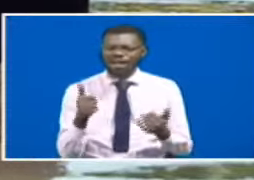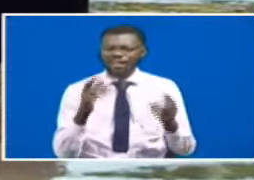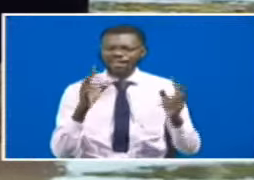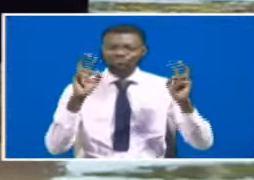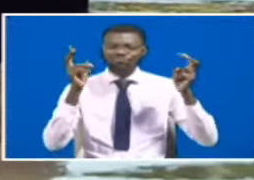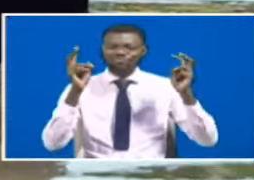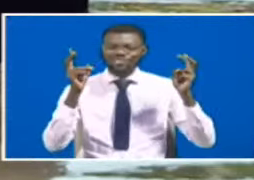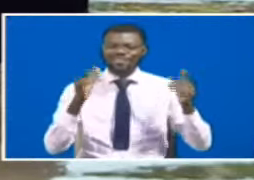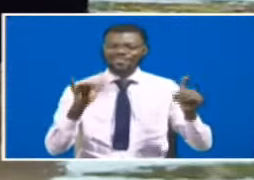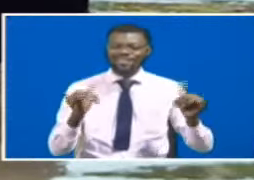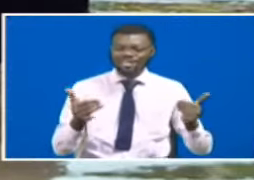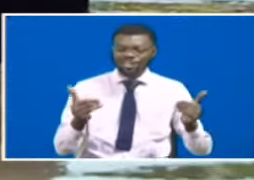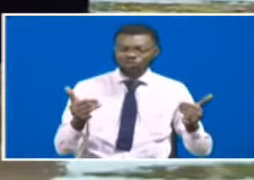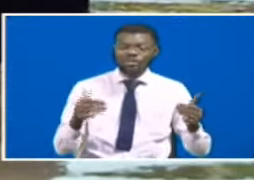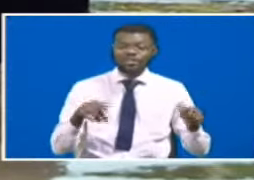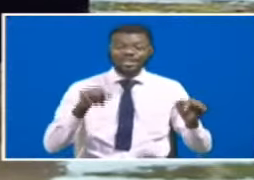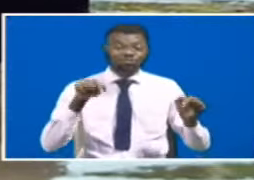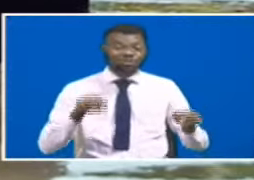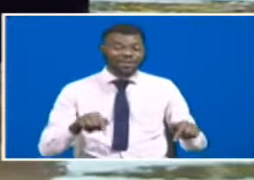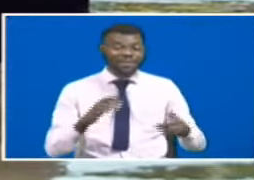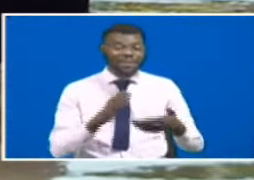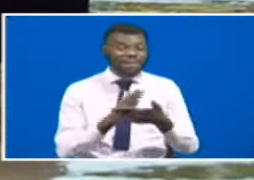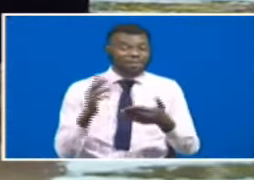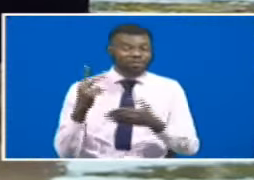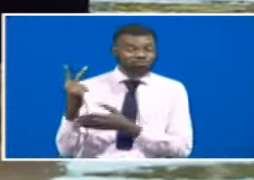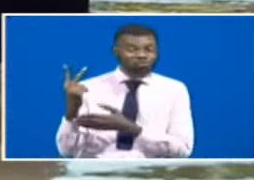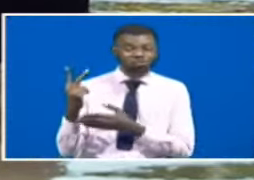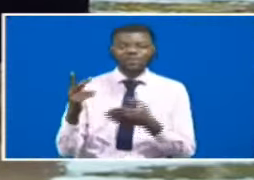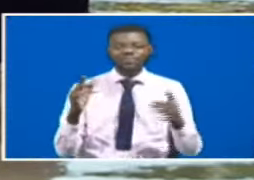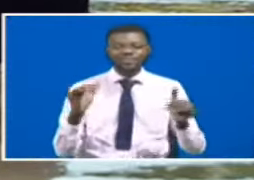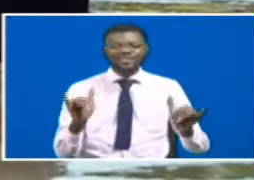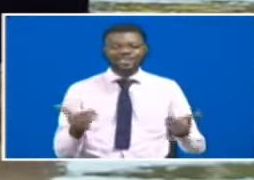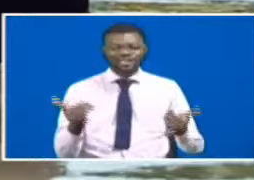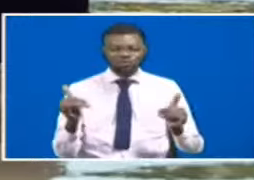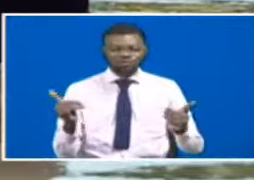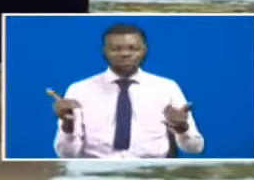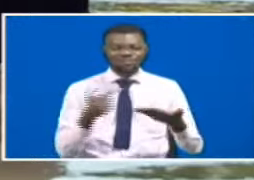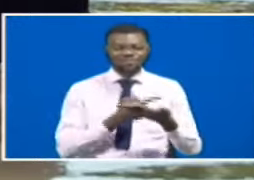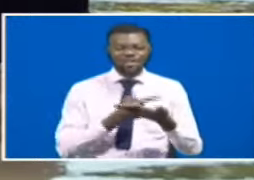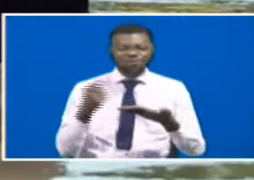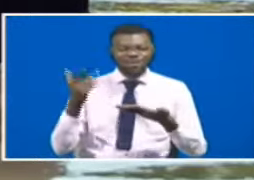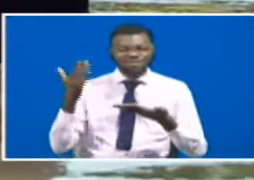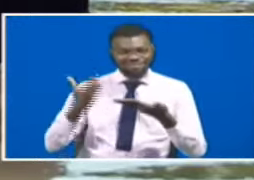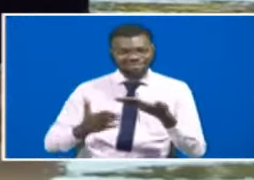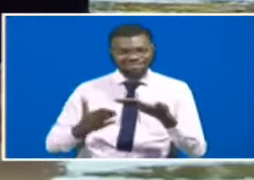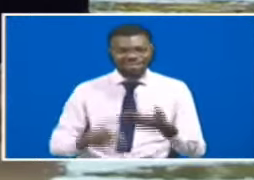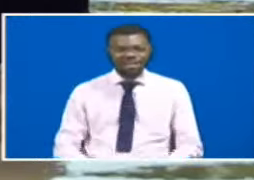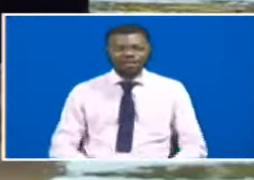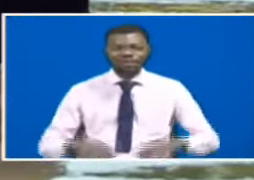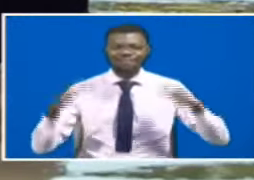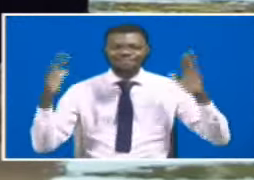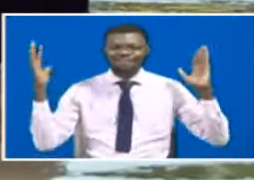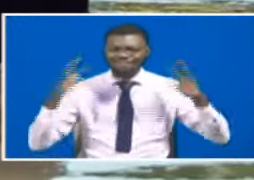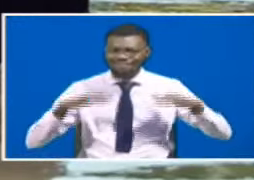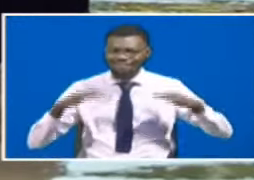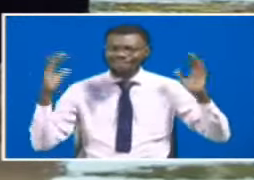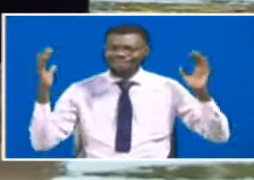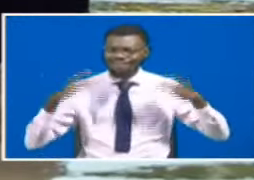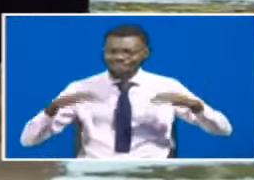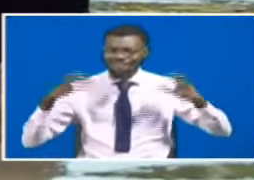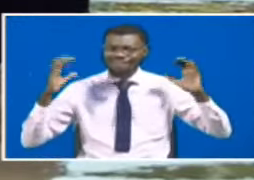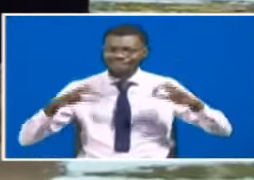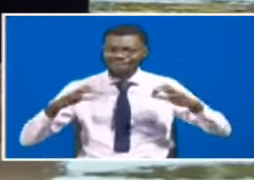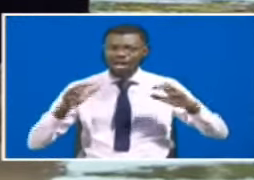Ngine ambazo tumekuandalia siku ya leo katika sehemu ya pili ya taarifa za dira ya wiki. Mvua kubwa ambayo inaendelea